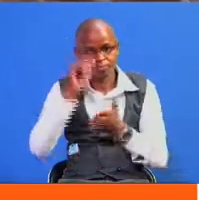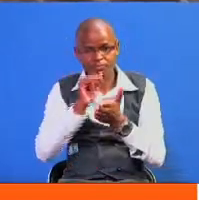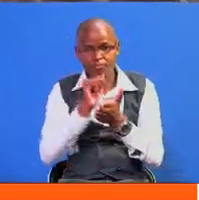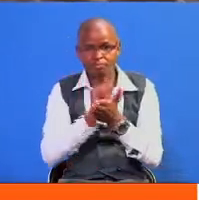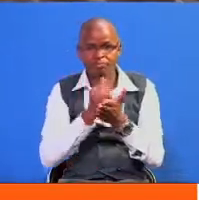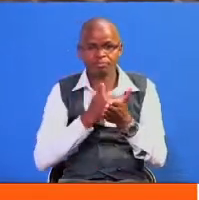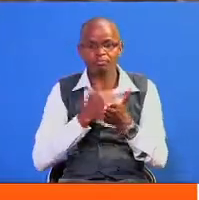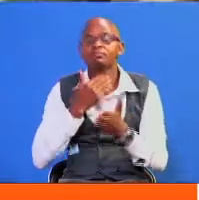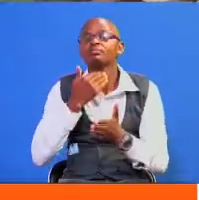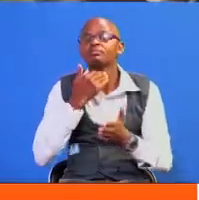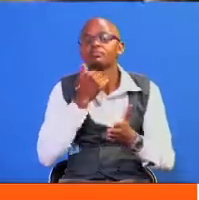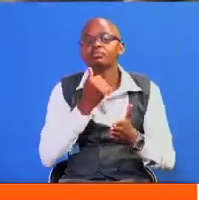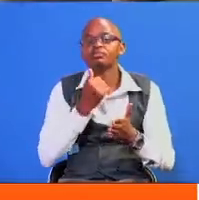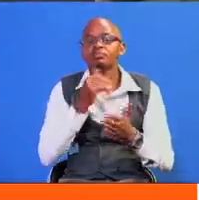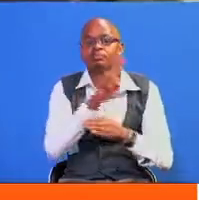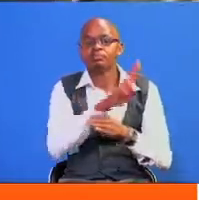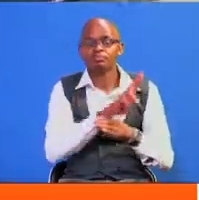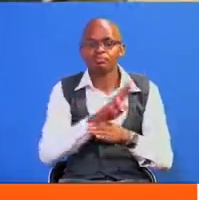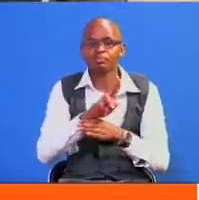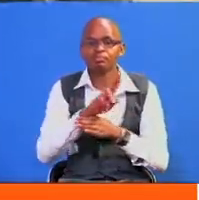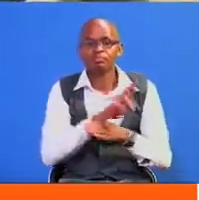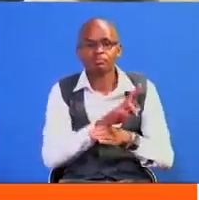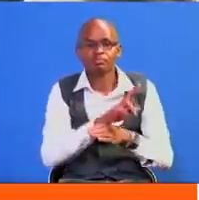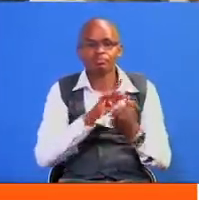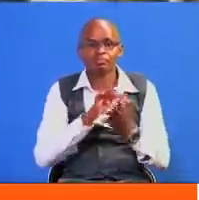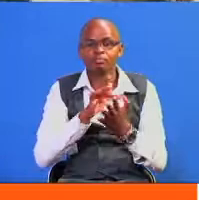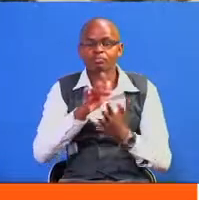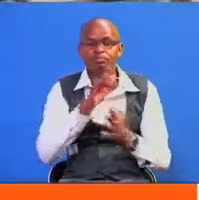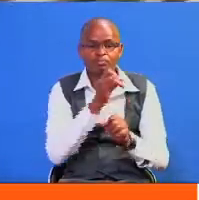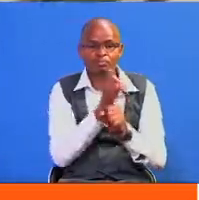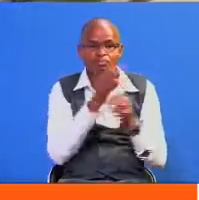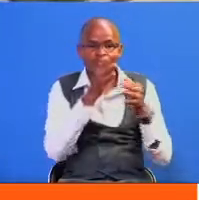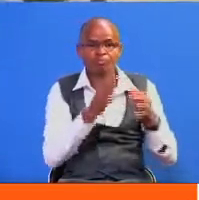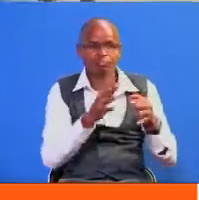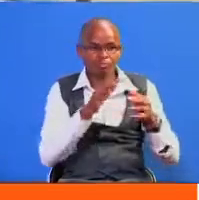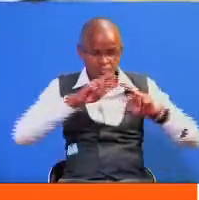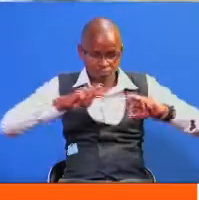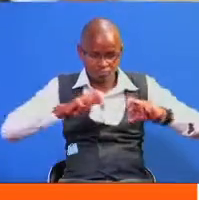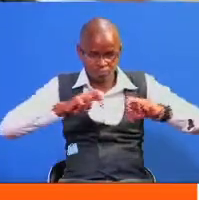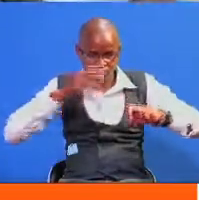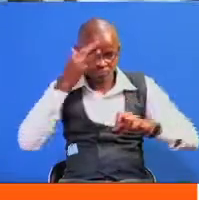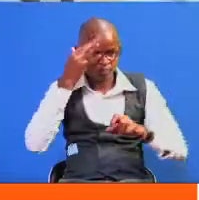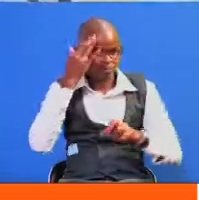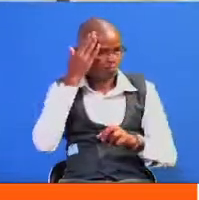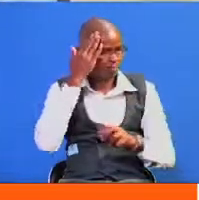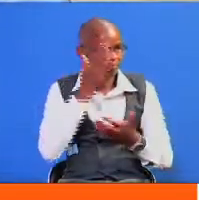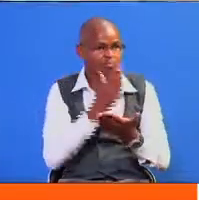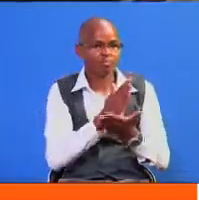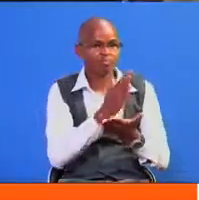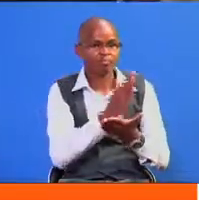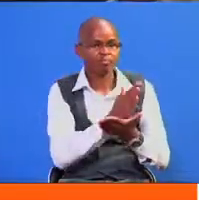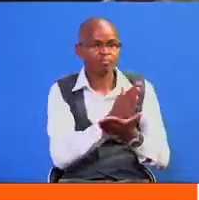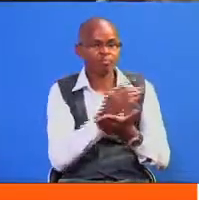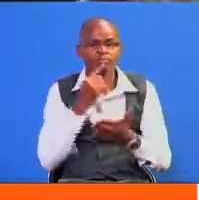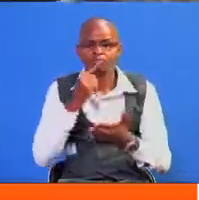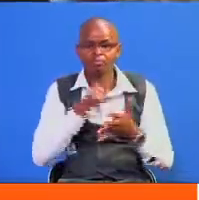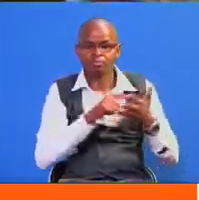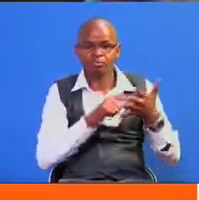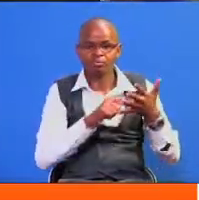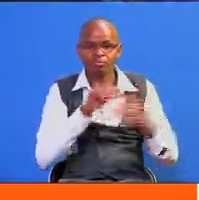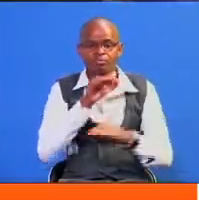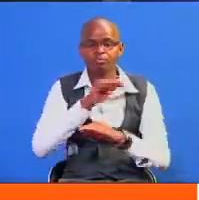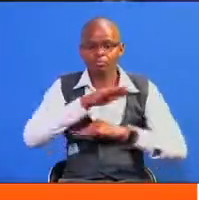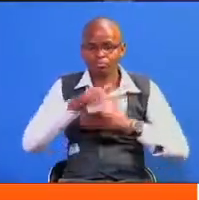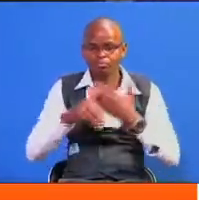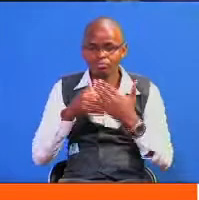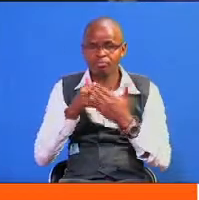huyo alidai alikuwa akitumia kuwaondoa wakazi hao itachunguzwa ili kubaini ukweli. Alisema maagizo